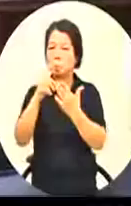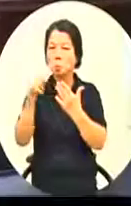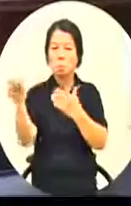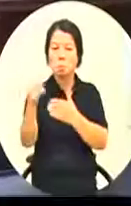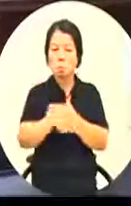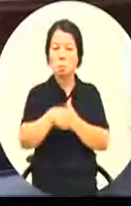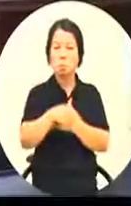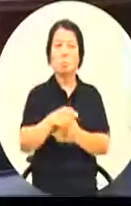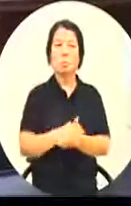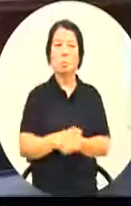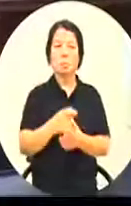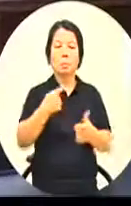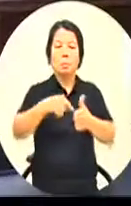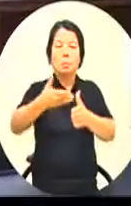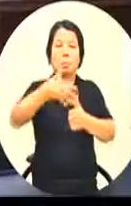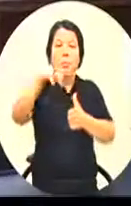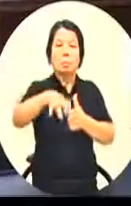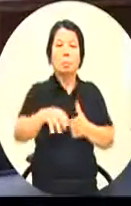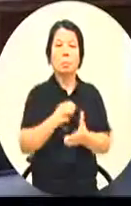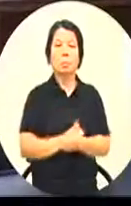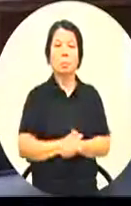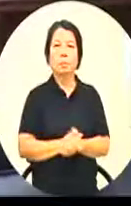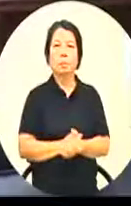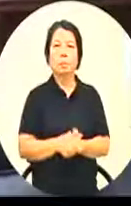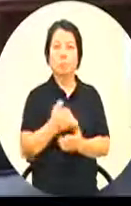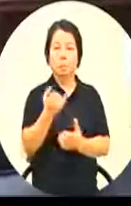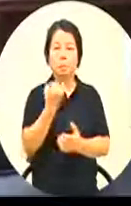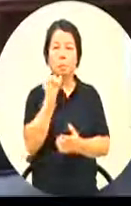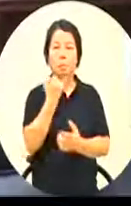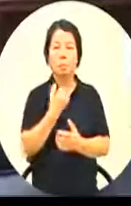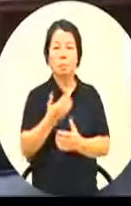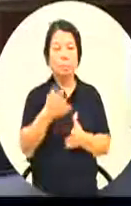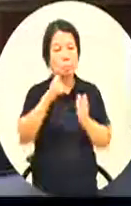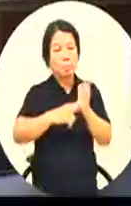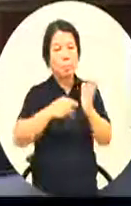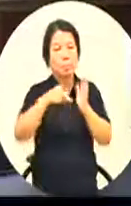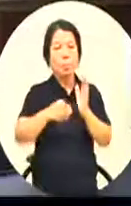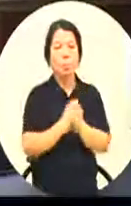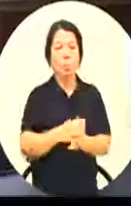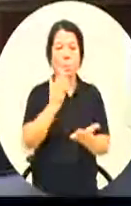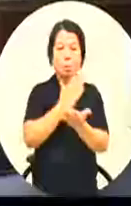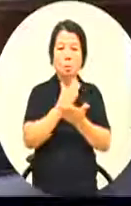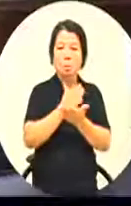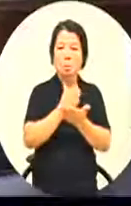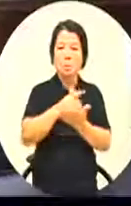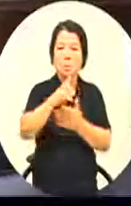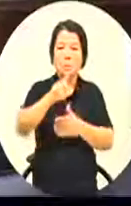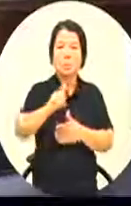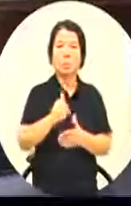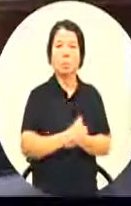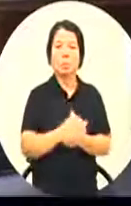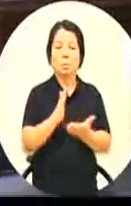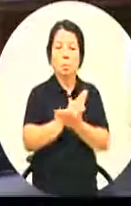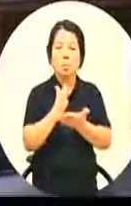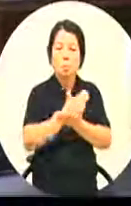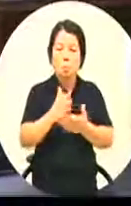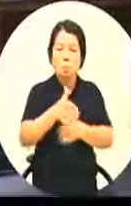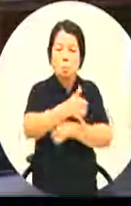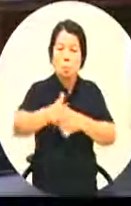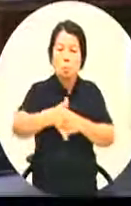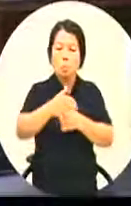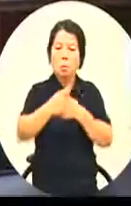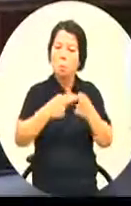望教育局可不可以跟我解释说，我们评选这个老师是评选委员是怎么评选出来的